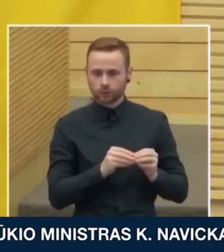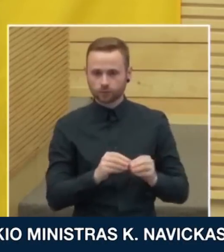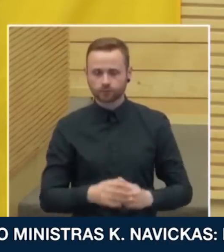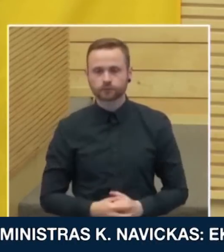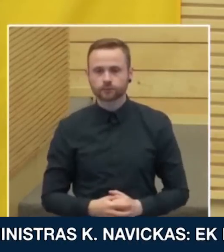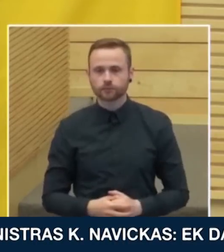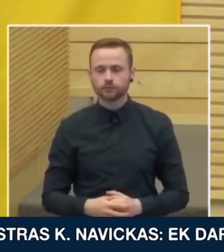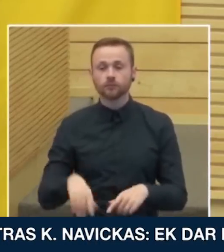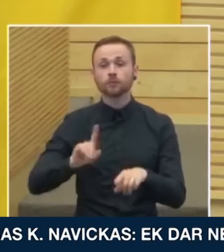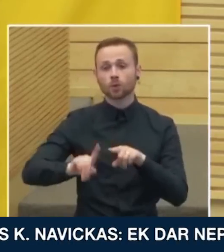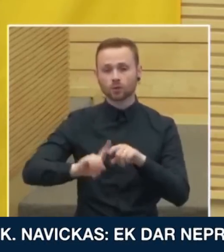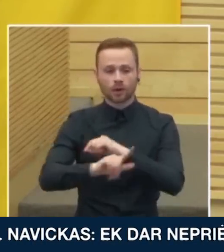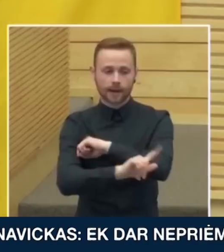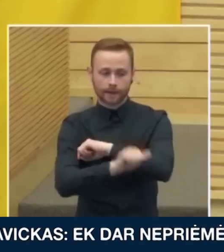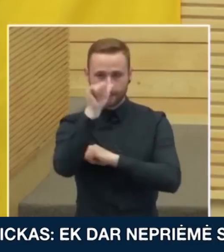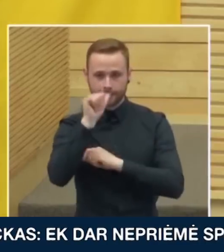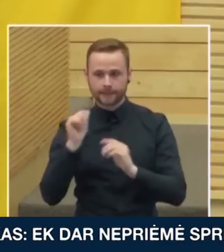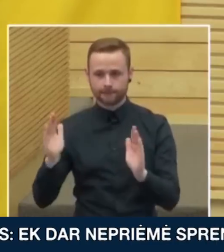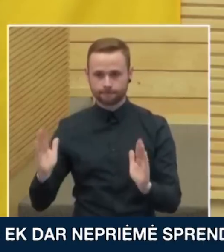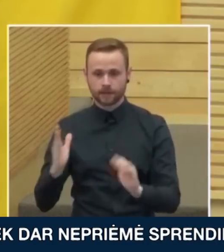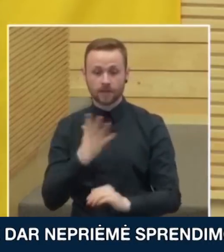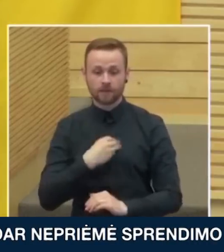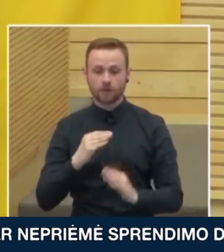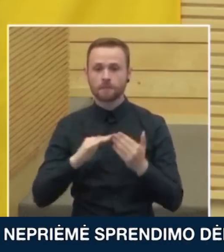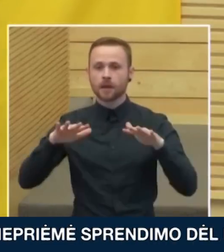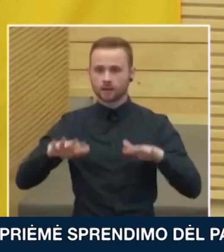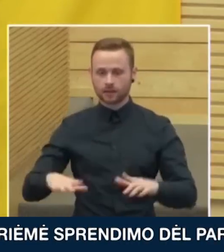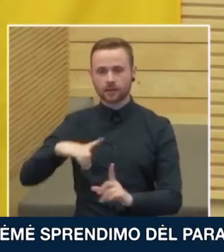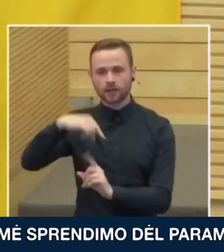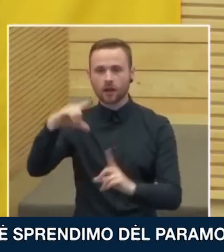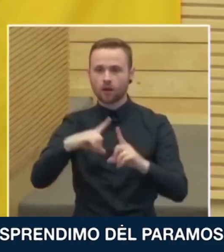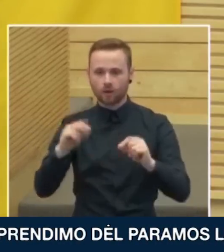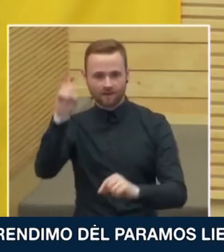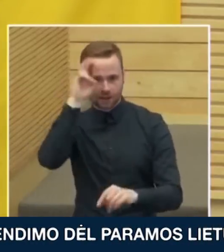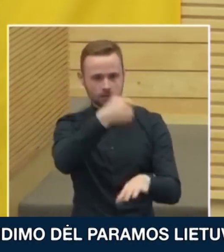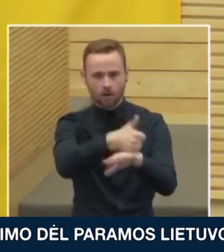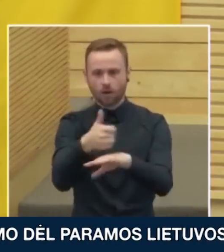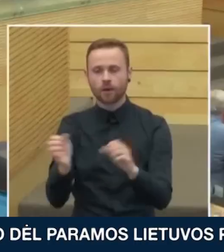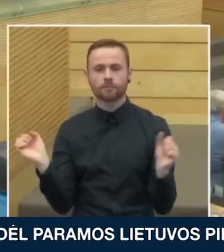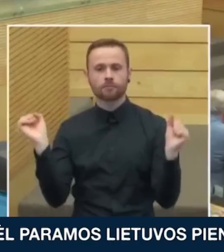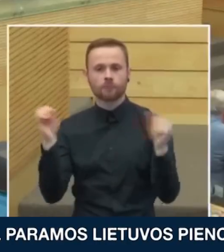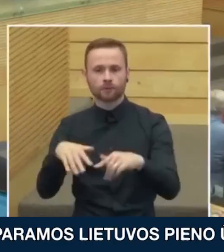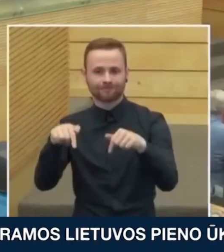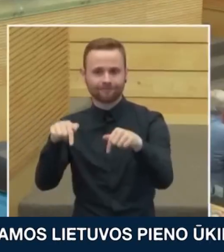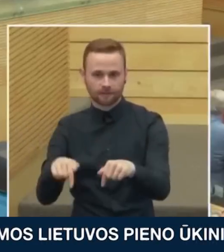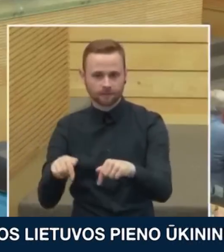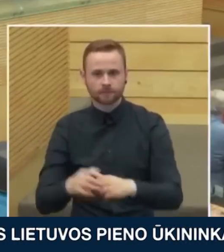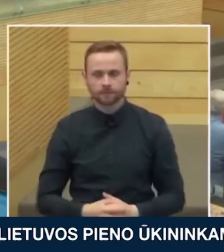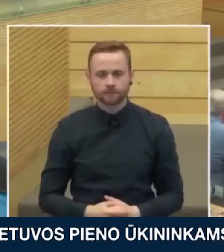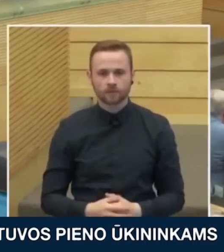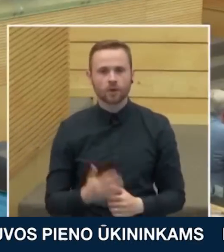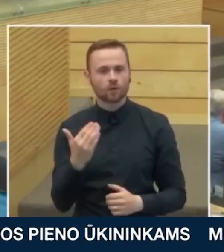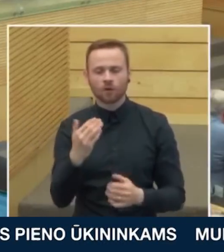Netrukus Liepos mėnesį Vilniuje vyks NATO valstybių vadovų susitikimas. Tai